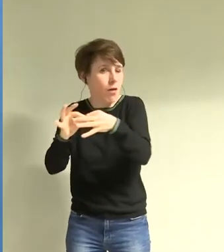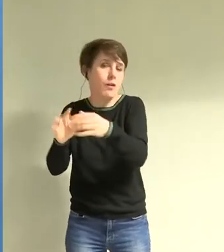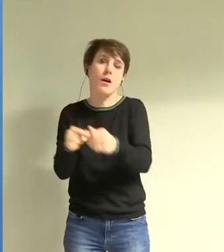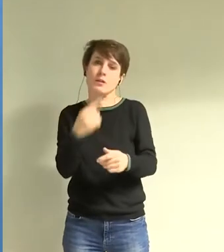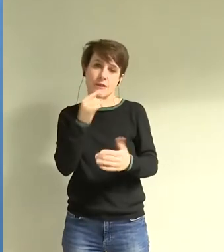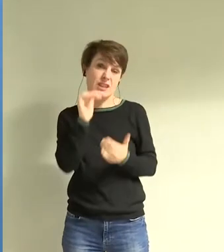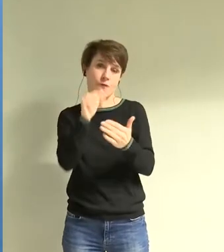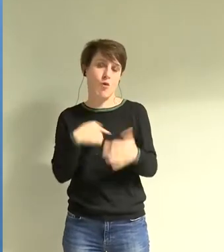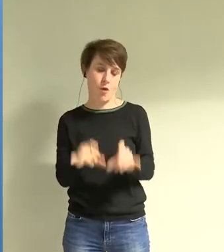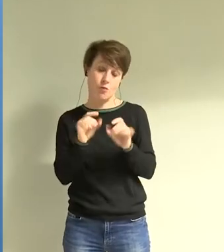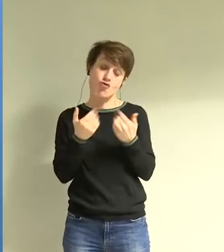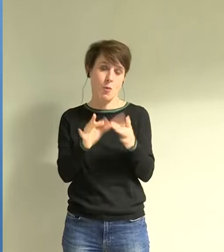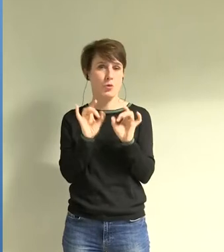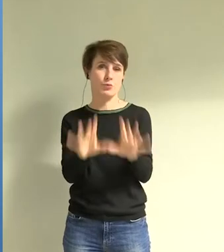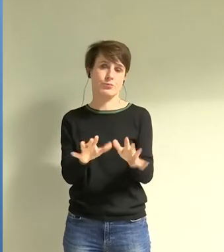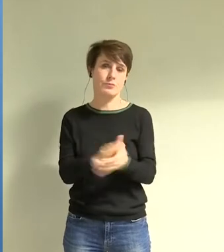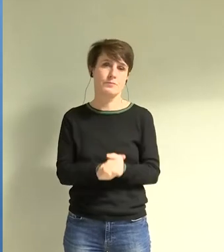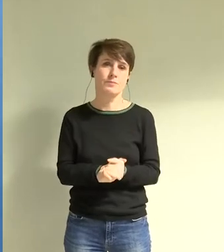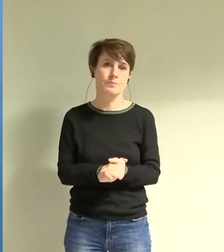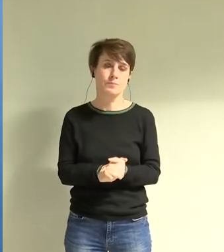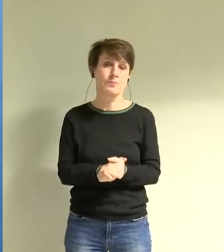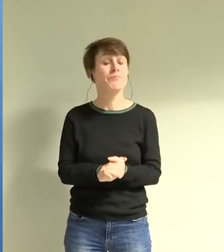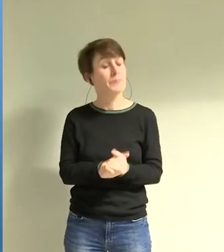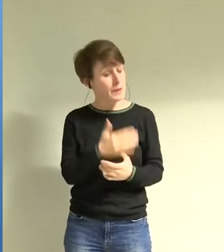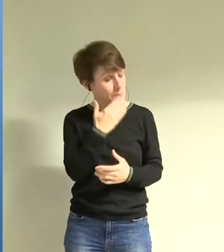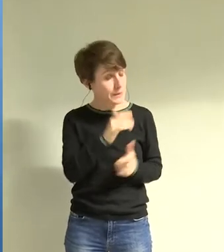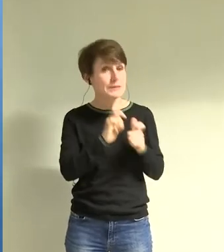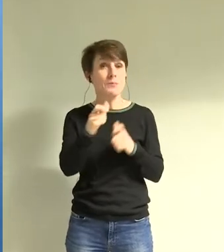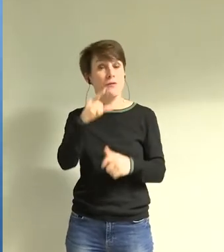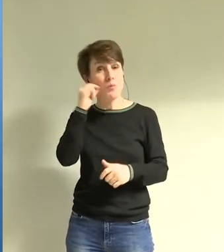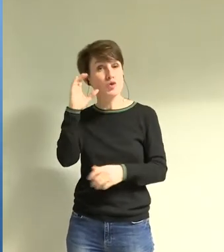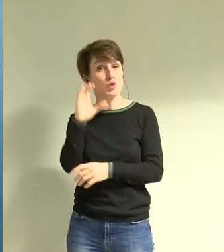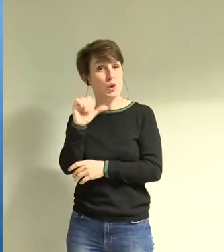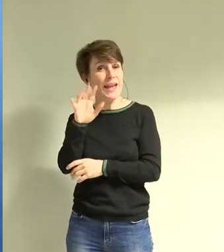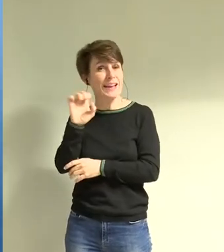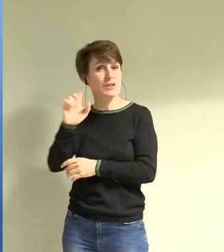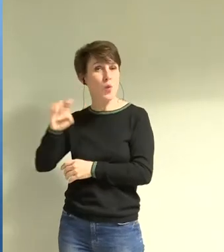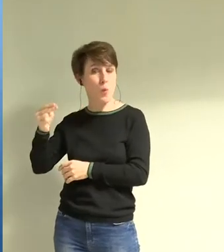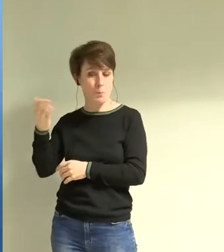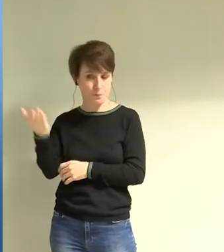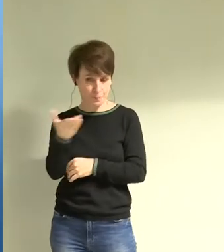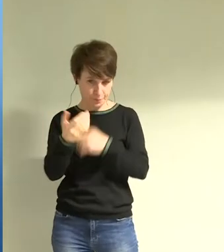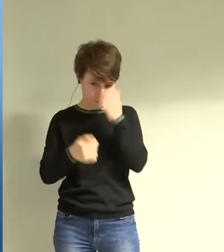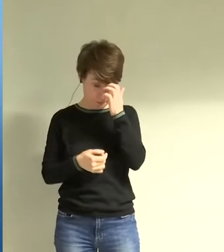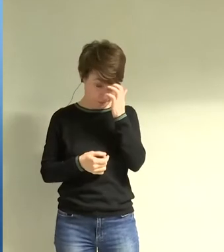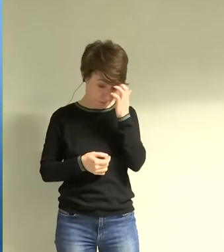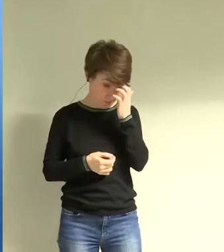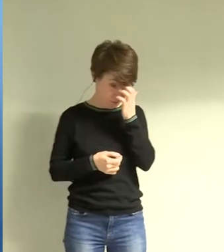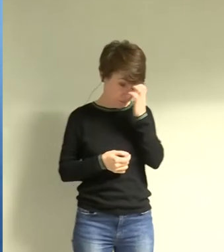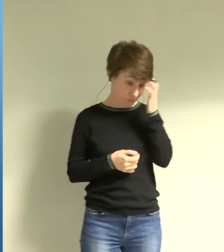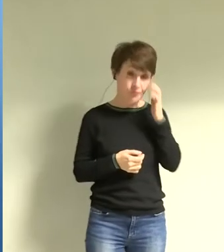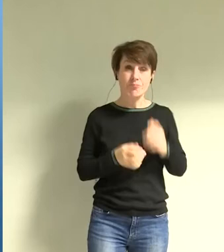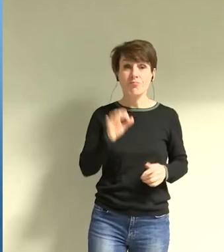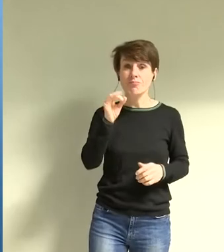merci monsieur carignan oui plusieurs choses deux sommes notre groupe